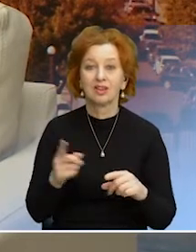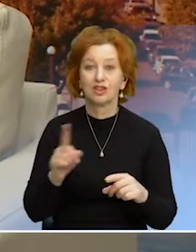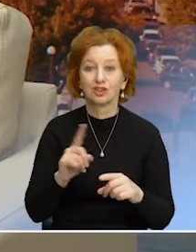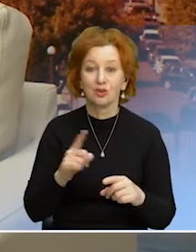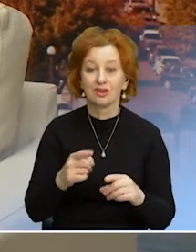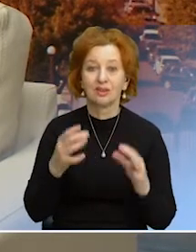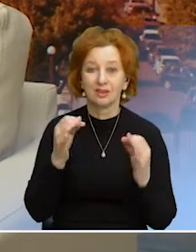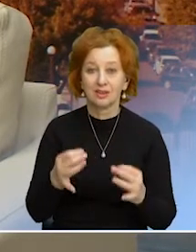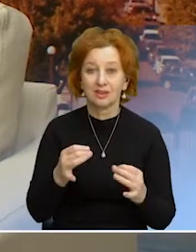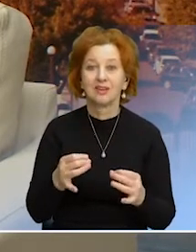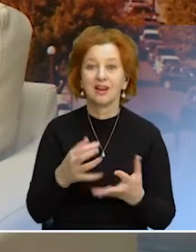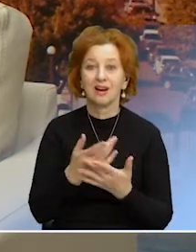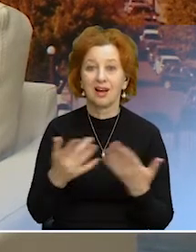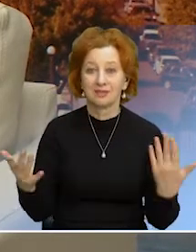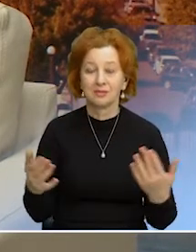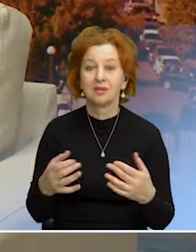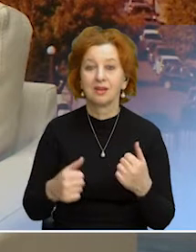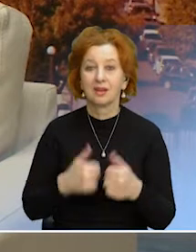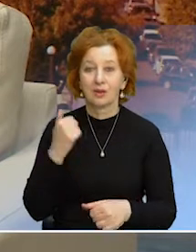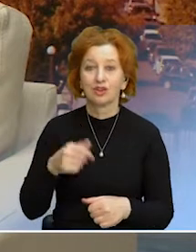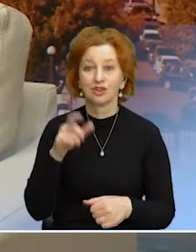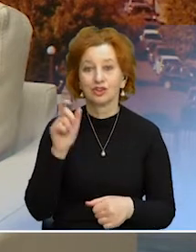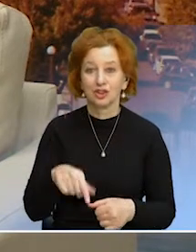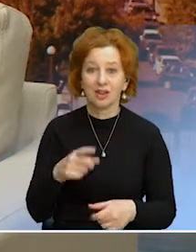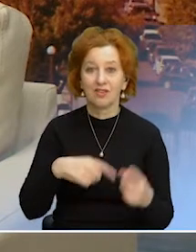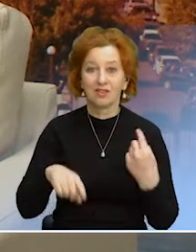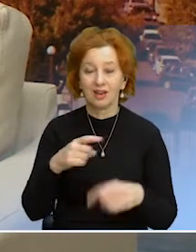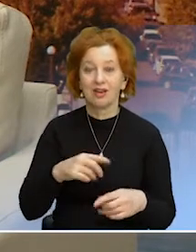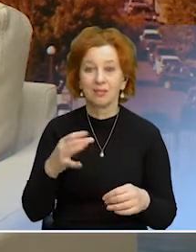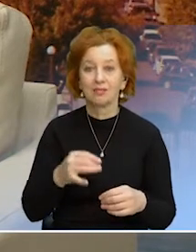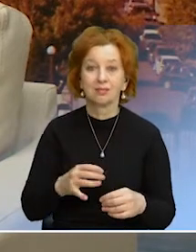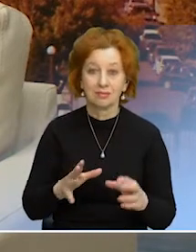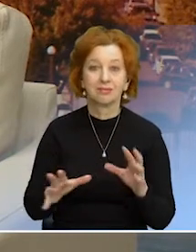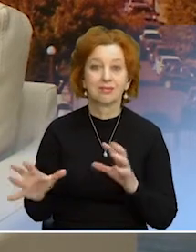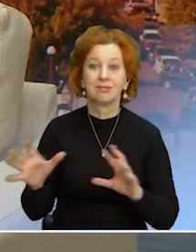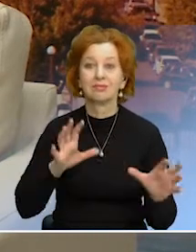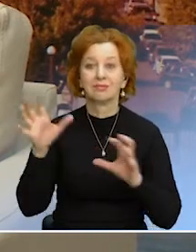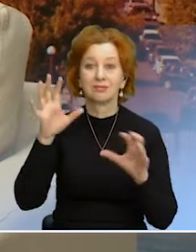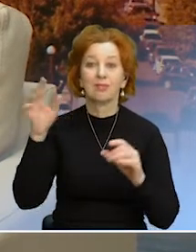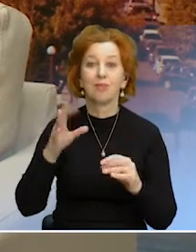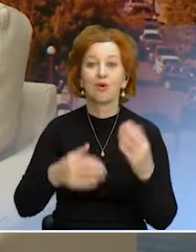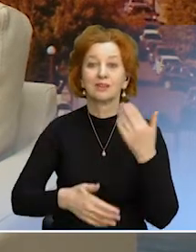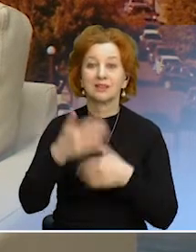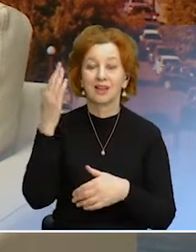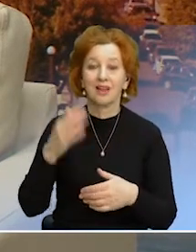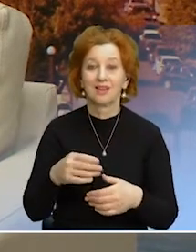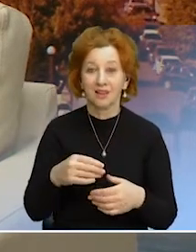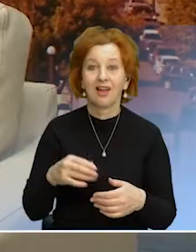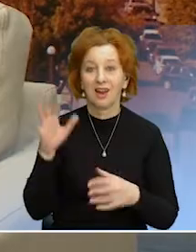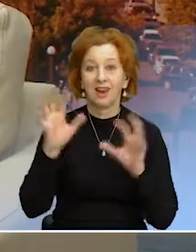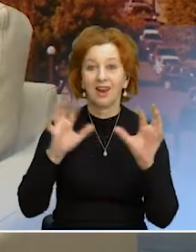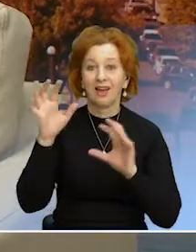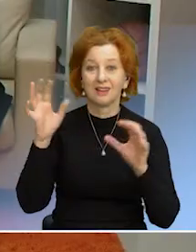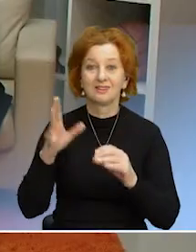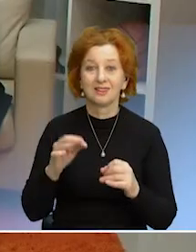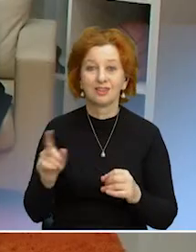что-то. Но это же ужас. Это же не герой нашего времени, да? Человек-паук там по стенке лазающий. Ну, хорошо, он там добрые дела делает. Не смотрели. Ну